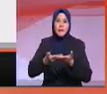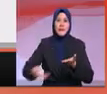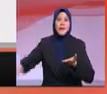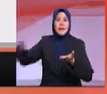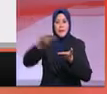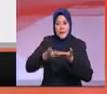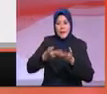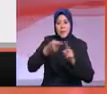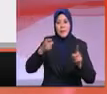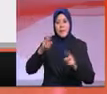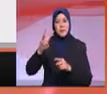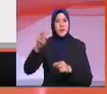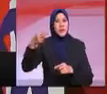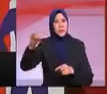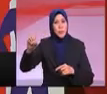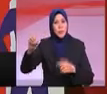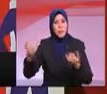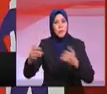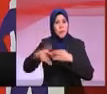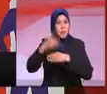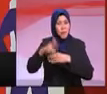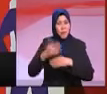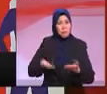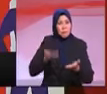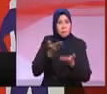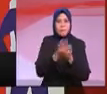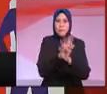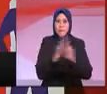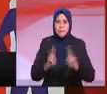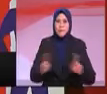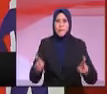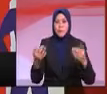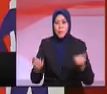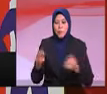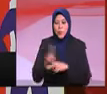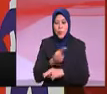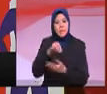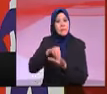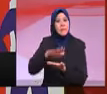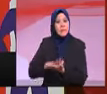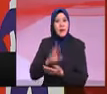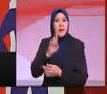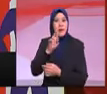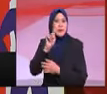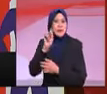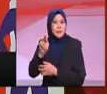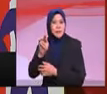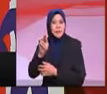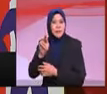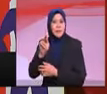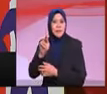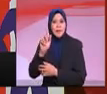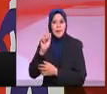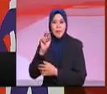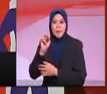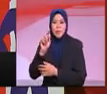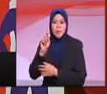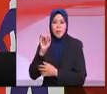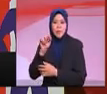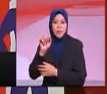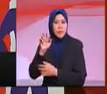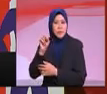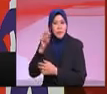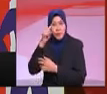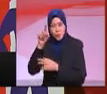oleh WHO. Jadi kita harapkan sekarang ni kita mengguna pakai RTK antigen untuk lapangan, iaitu kita gunakan